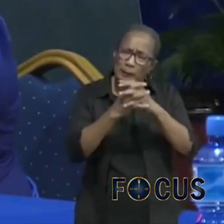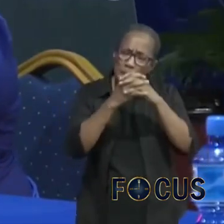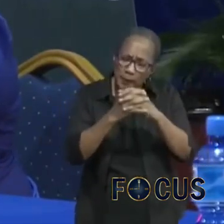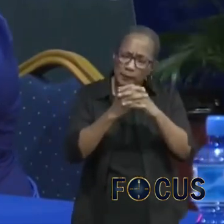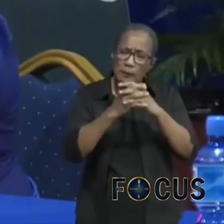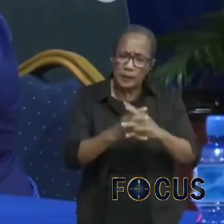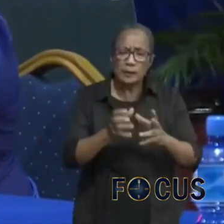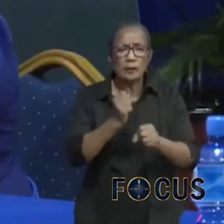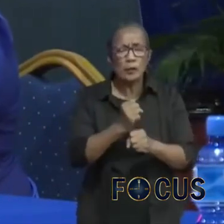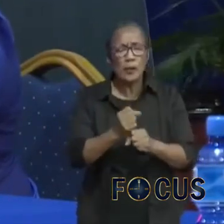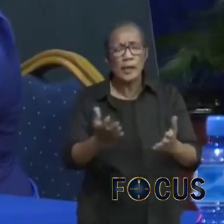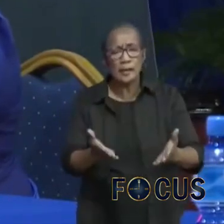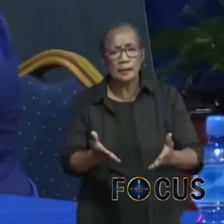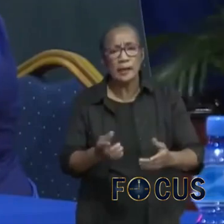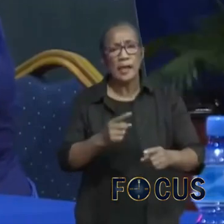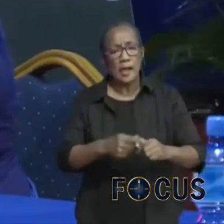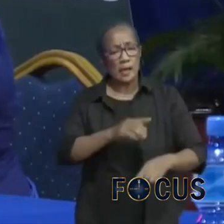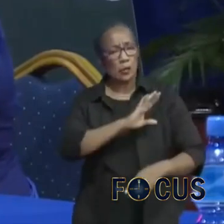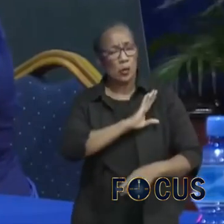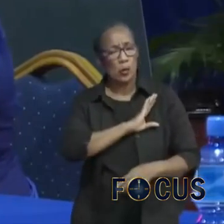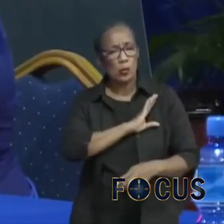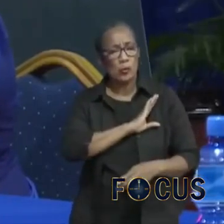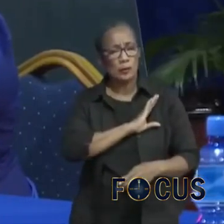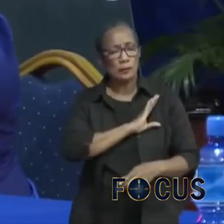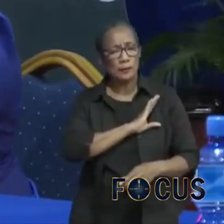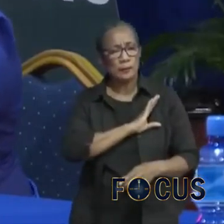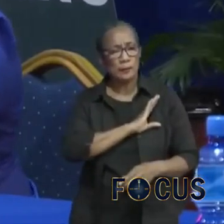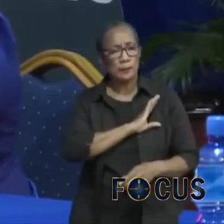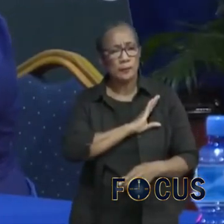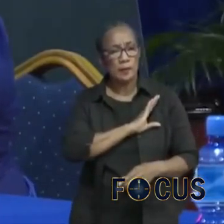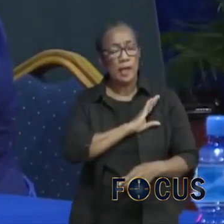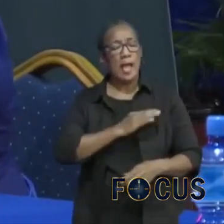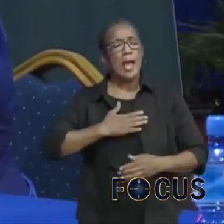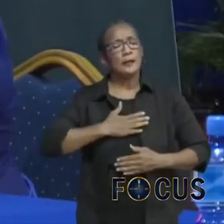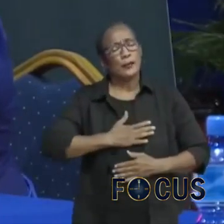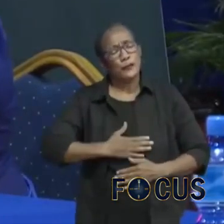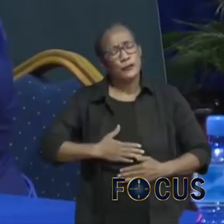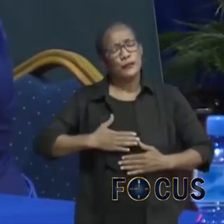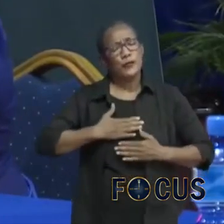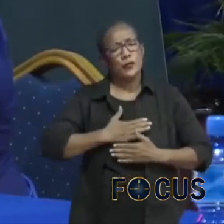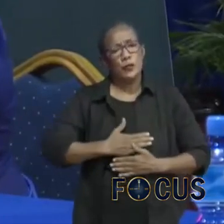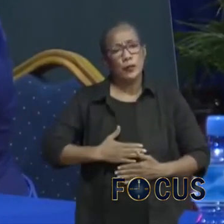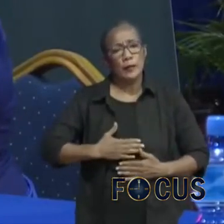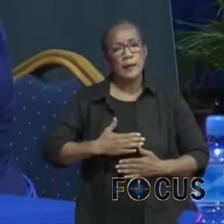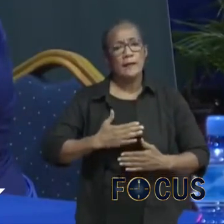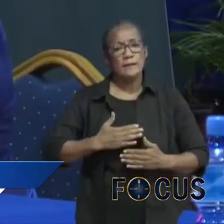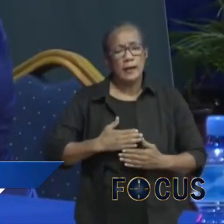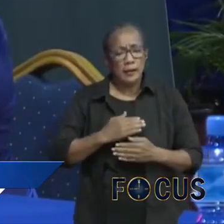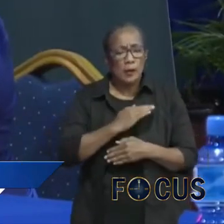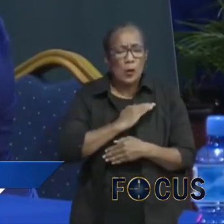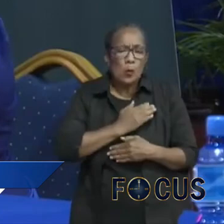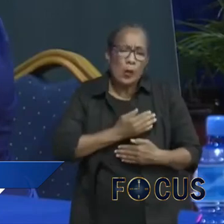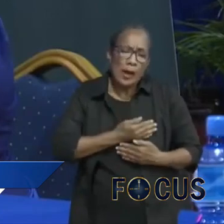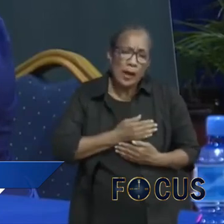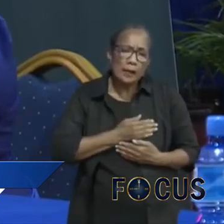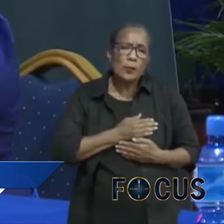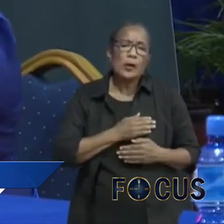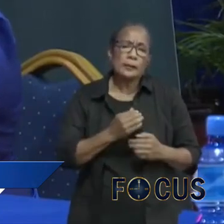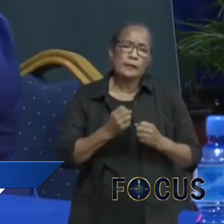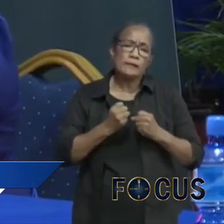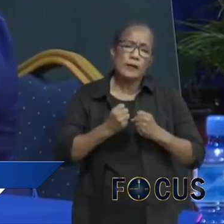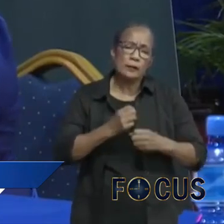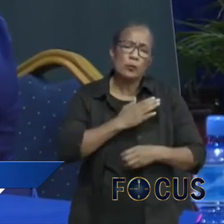te oefenen. En natuurlijk ook het gevoel van waarborging, het gevoel van